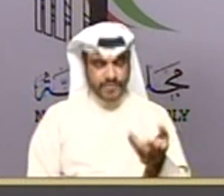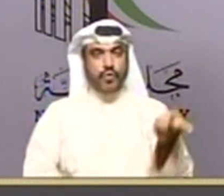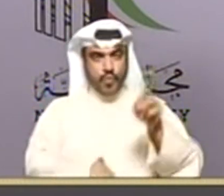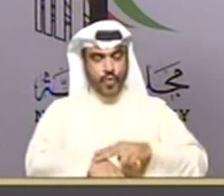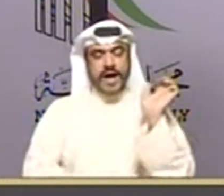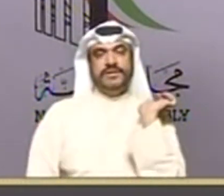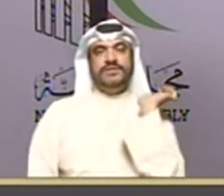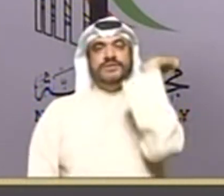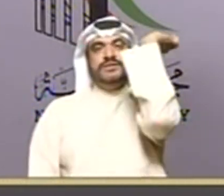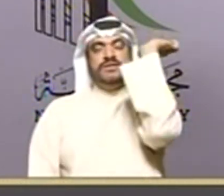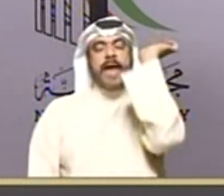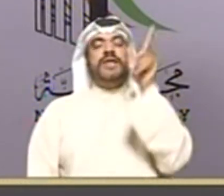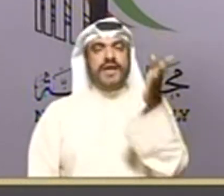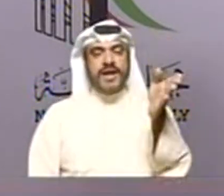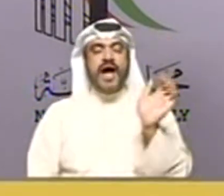التأمينات الاجتماعية